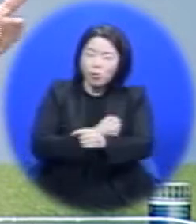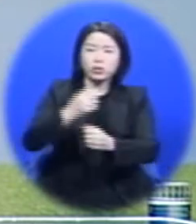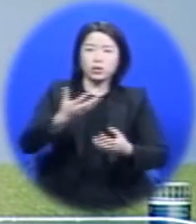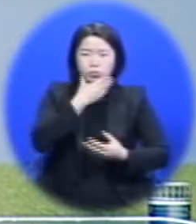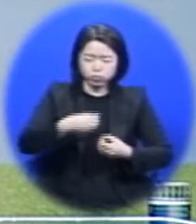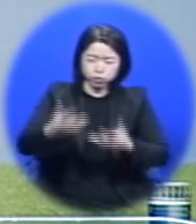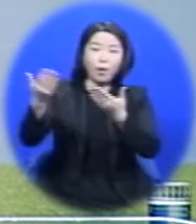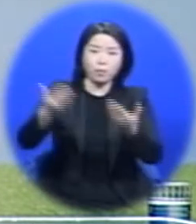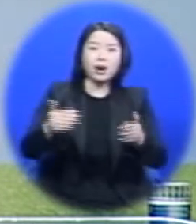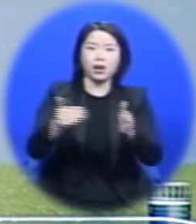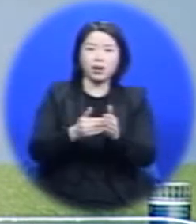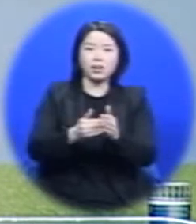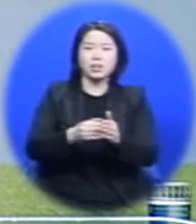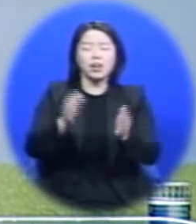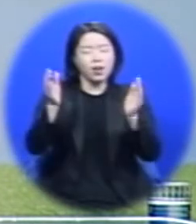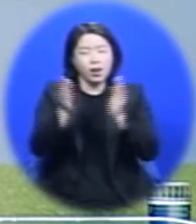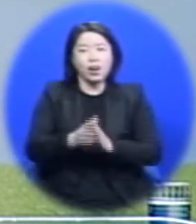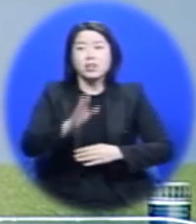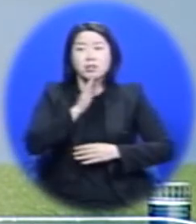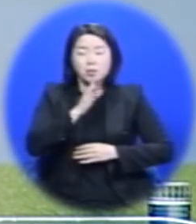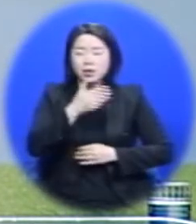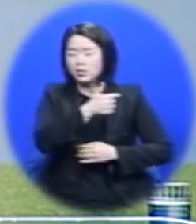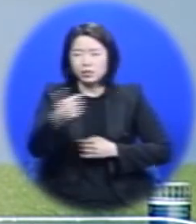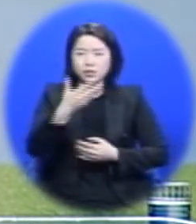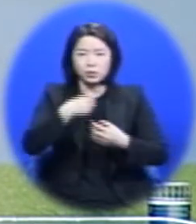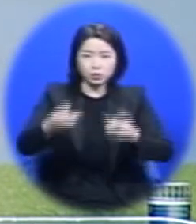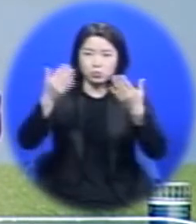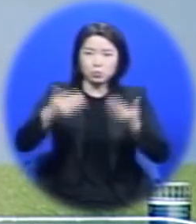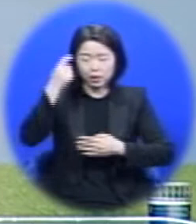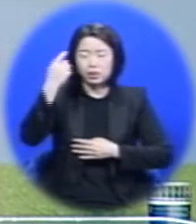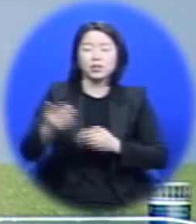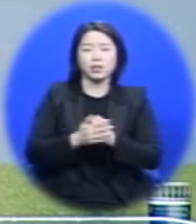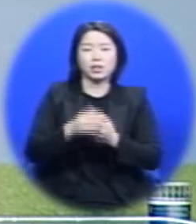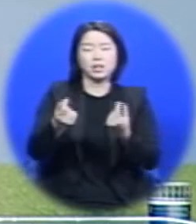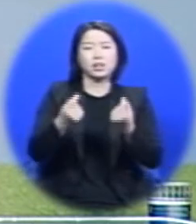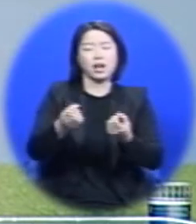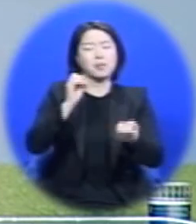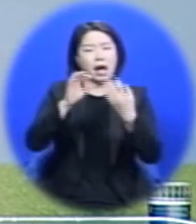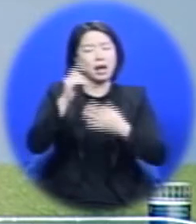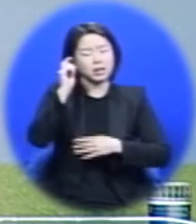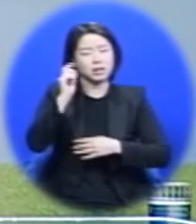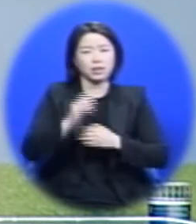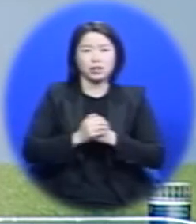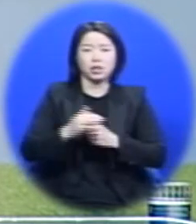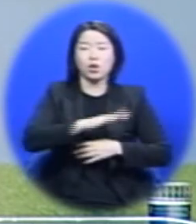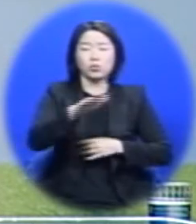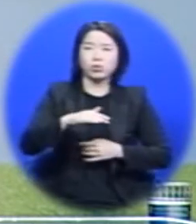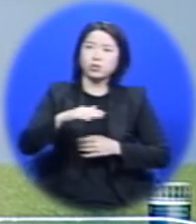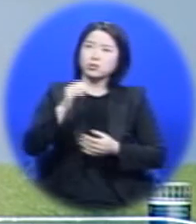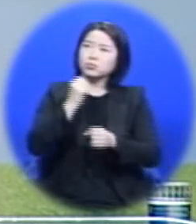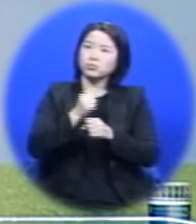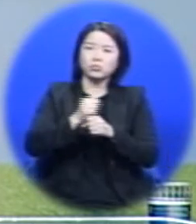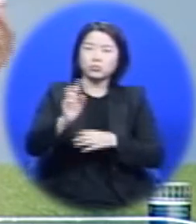축복을 받았군요. 이야, 어떻게 이런 축복을 받으셨나요? 다윗이 그렇게 이야기할 거예요. 아마 우리는 어리둥절할